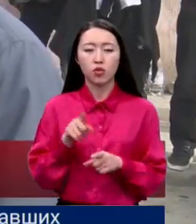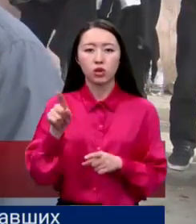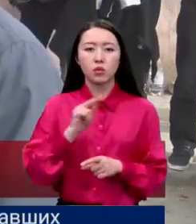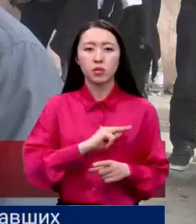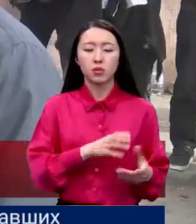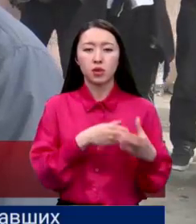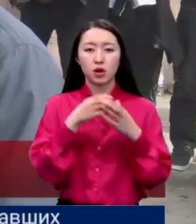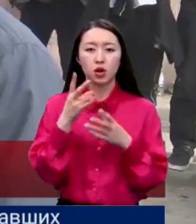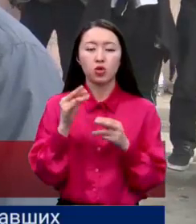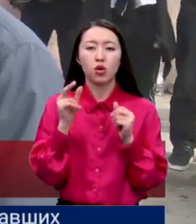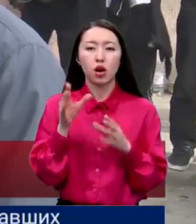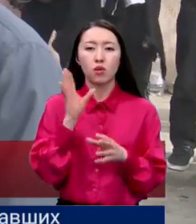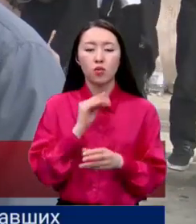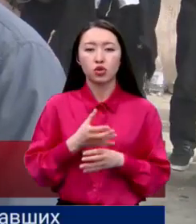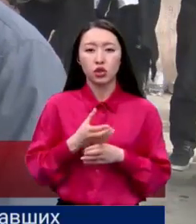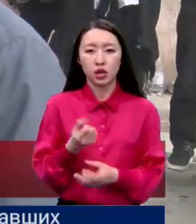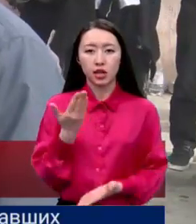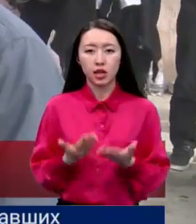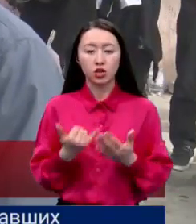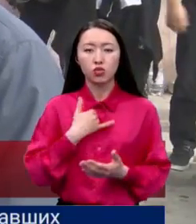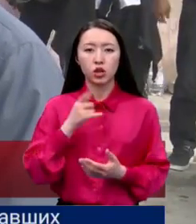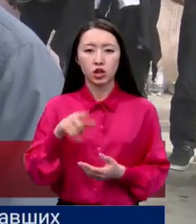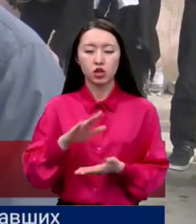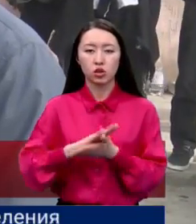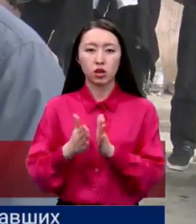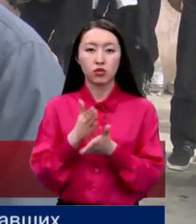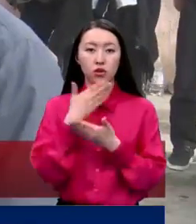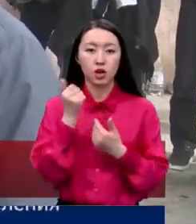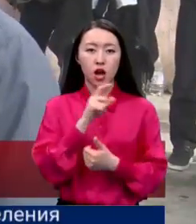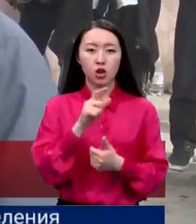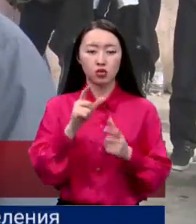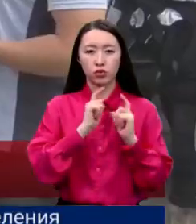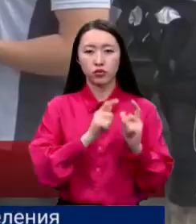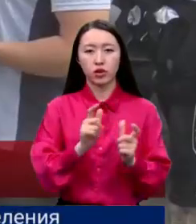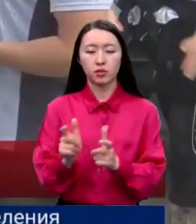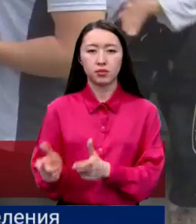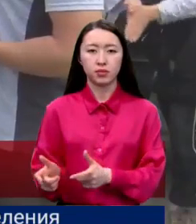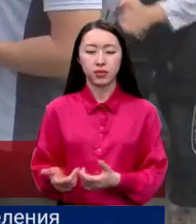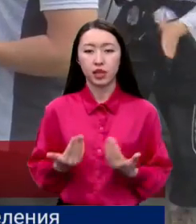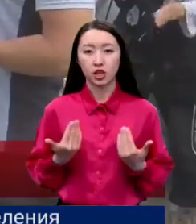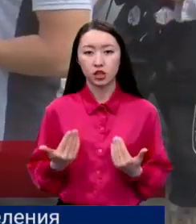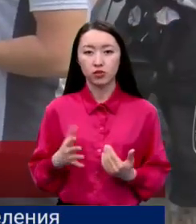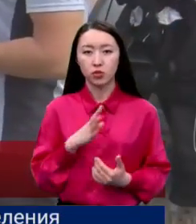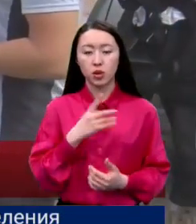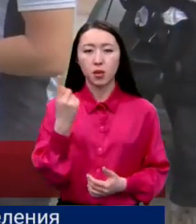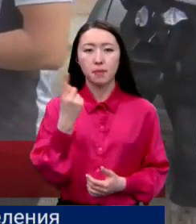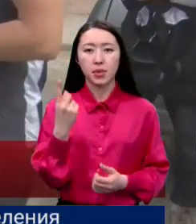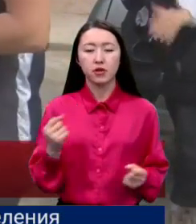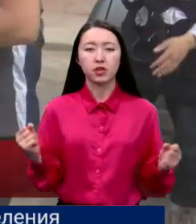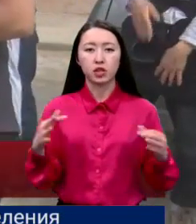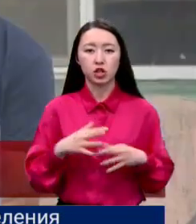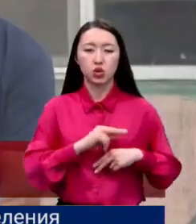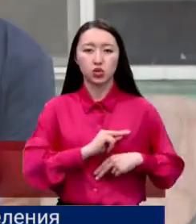ребят. Но как они могут сокращать, если у нас даже контракта нет, а людям выдают уведомления? Сегодня состоялось первое